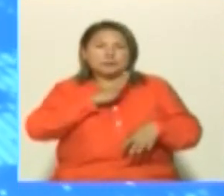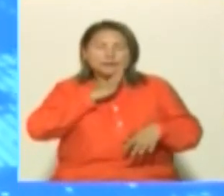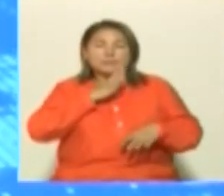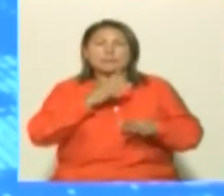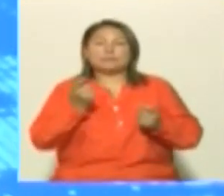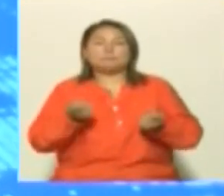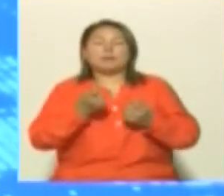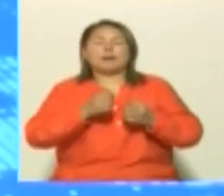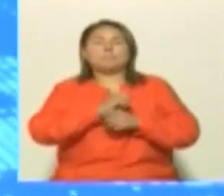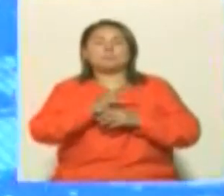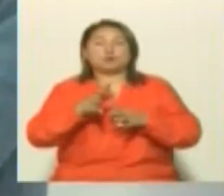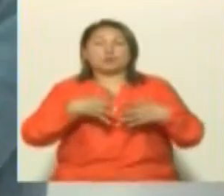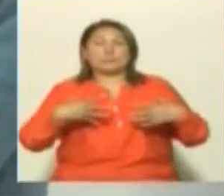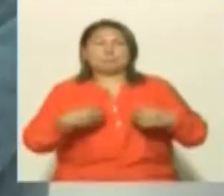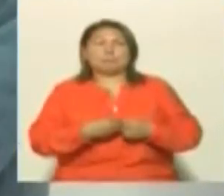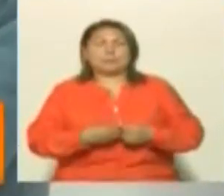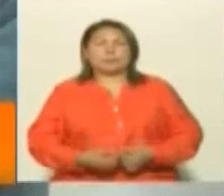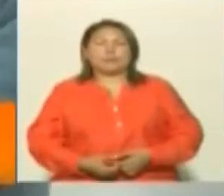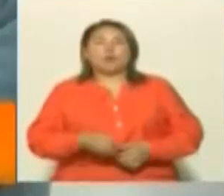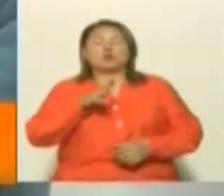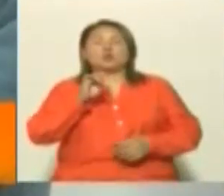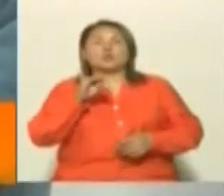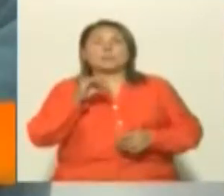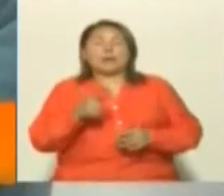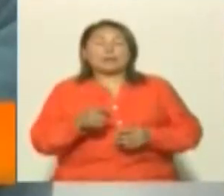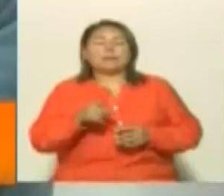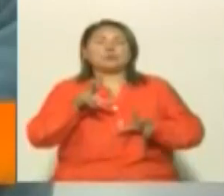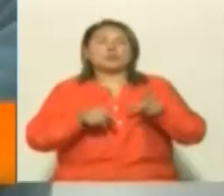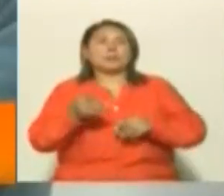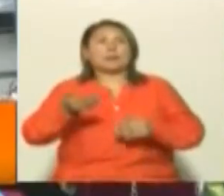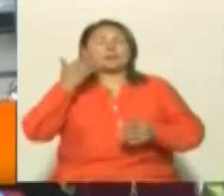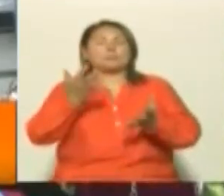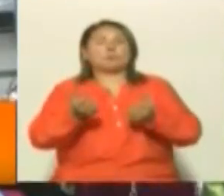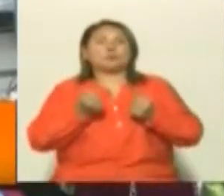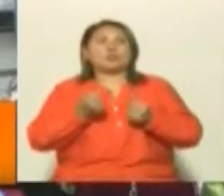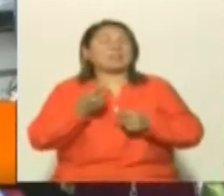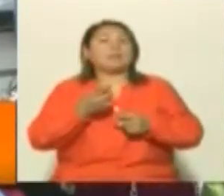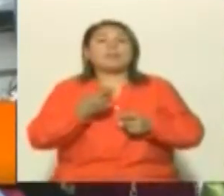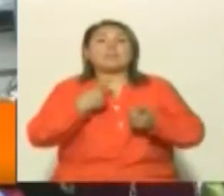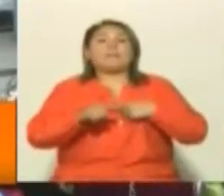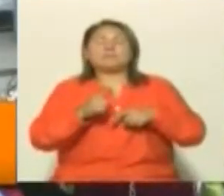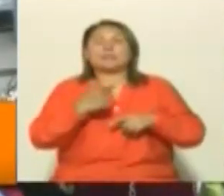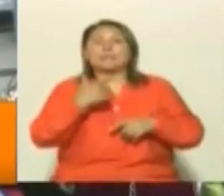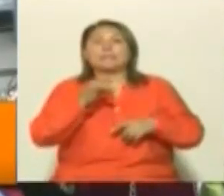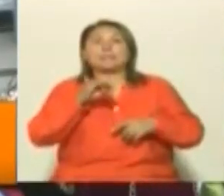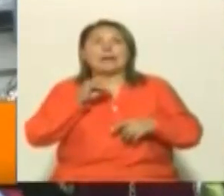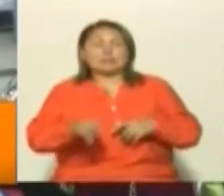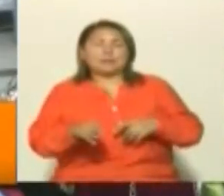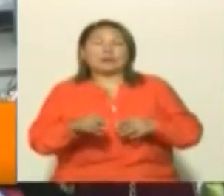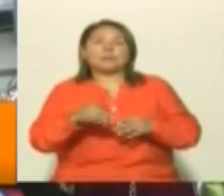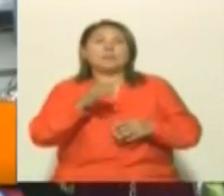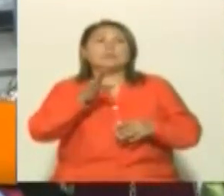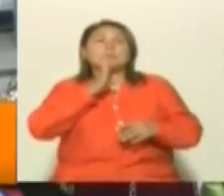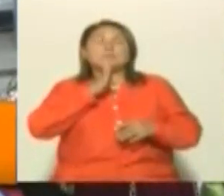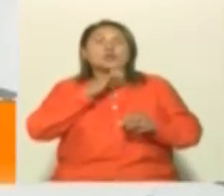малообеспеченных семей тур сная Акназарова одна из тех кто ранее получила невозвратный Грант с самого раннего возраста девушка